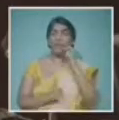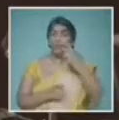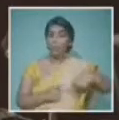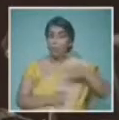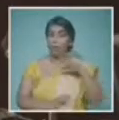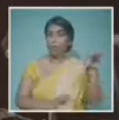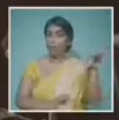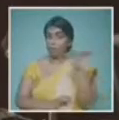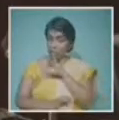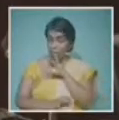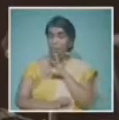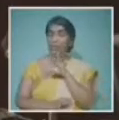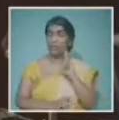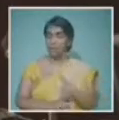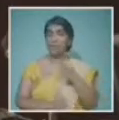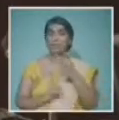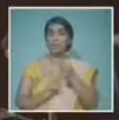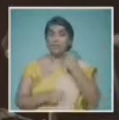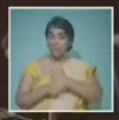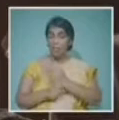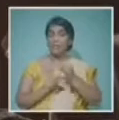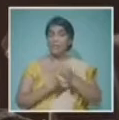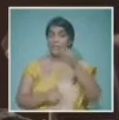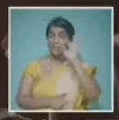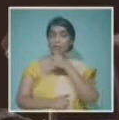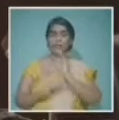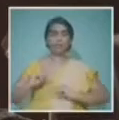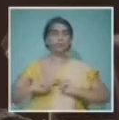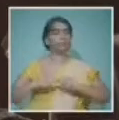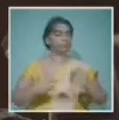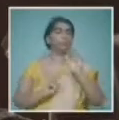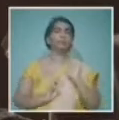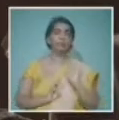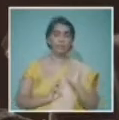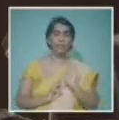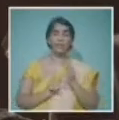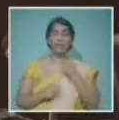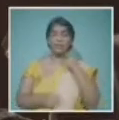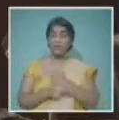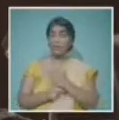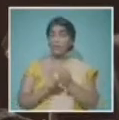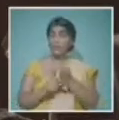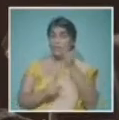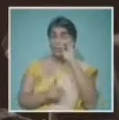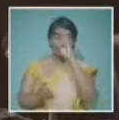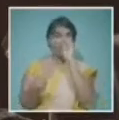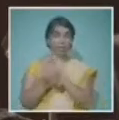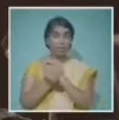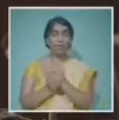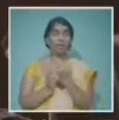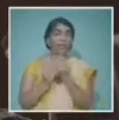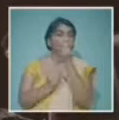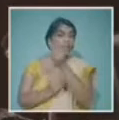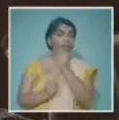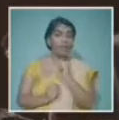විසින් තෝරා පත්කරගුණ ලබන ජනරජයේ ජනාධිපතිවරයා විසින් ක්‍රියාත්මක කළ යුත්තේය. ජනරජයේ ජනාධිපතිවරයාට ආරක්ෂාවස විදායක ලැබෙන්නේ